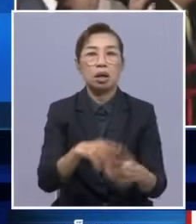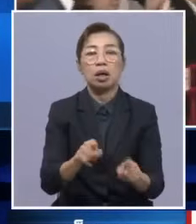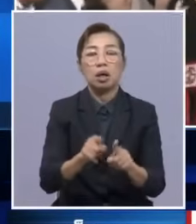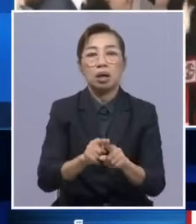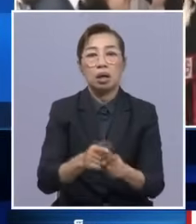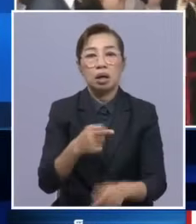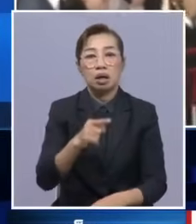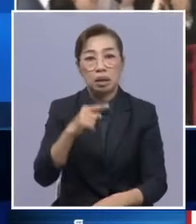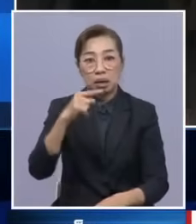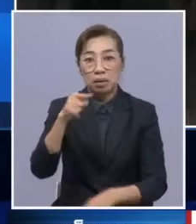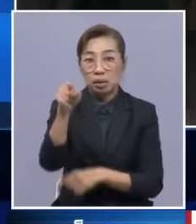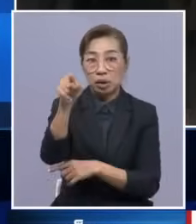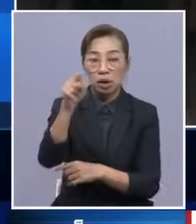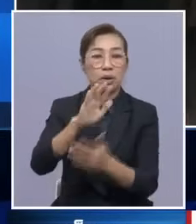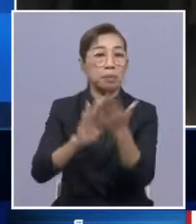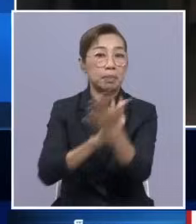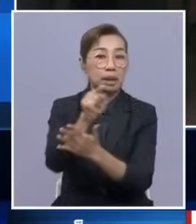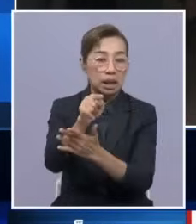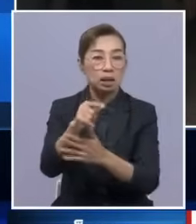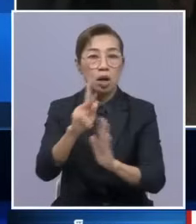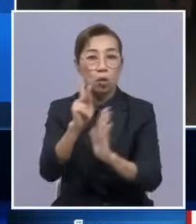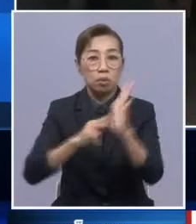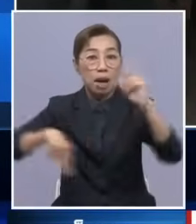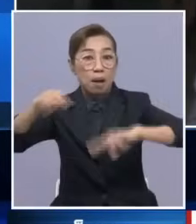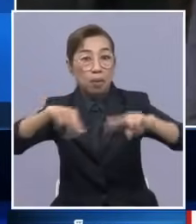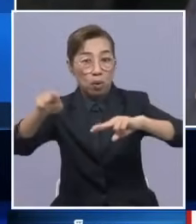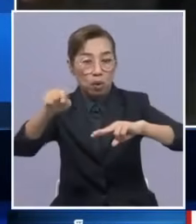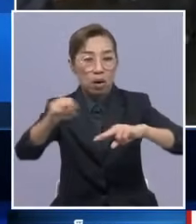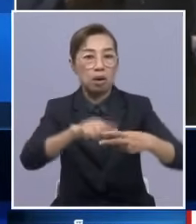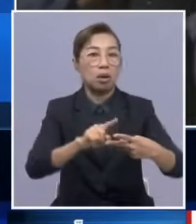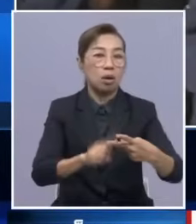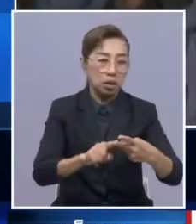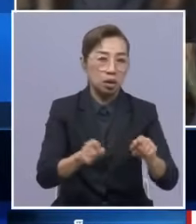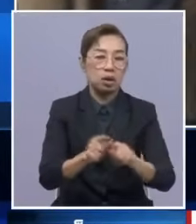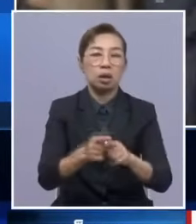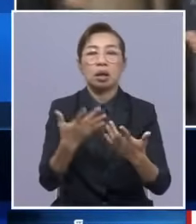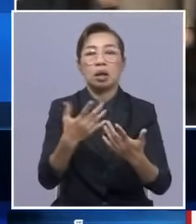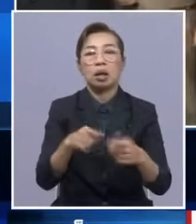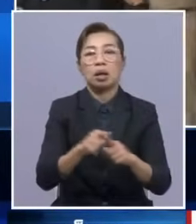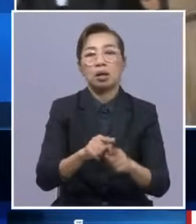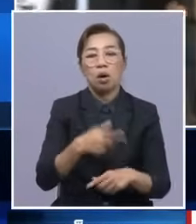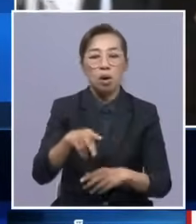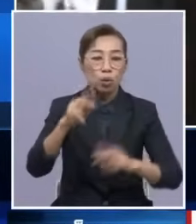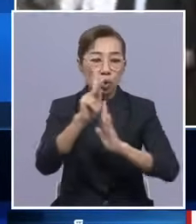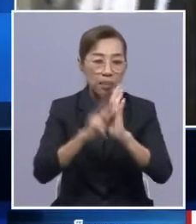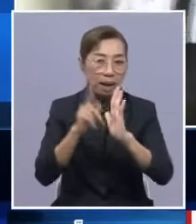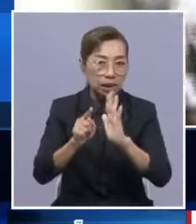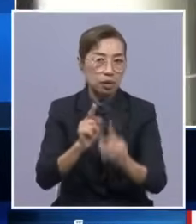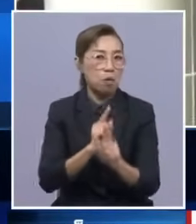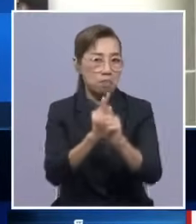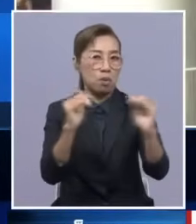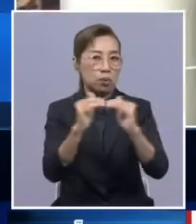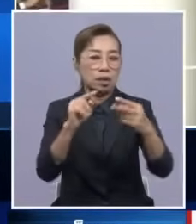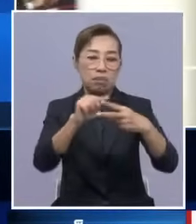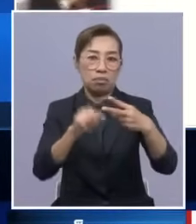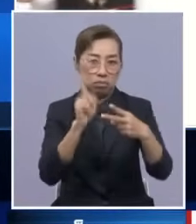ะฮะประเทศที่ได้ชื่อว่าเป็นประเทศที่ปกครองด้วยกฎหมายและก็ rule of law คือบนหลักนิติธรร ม 2 อย่างเนี้ยที่จะต้อง